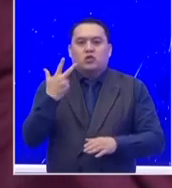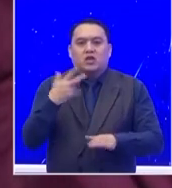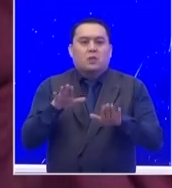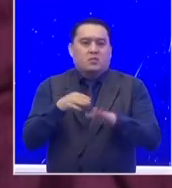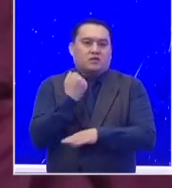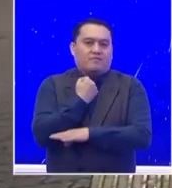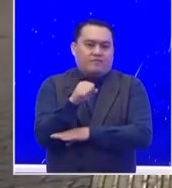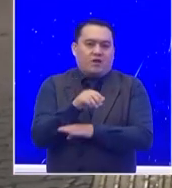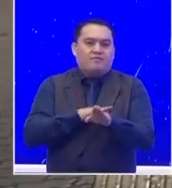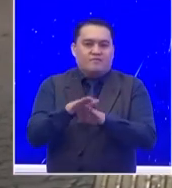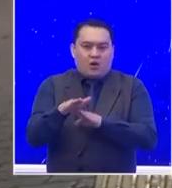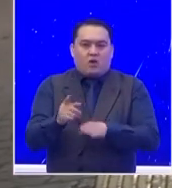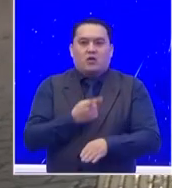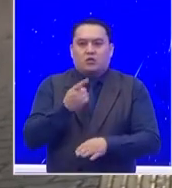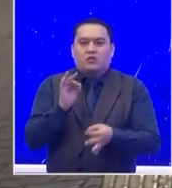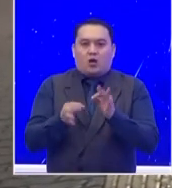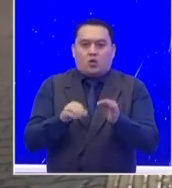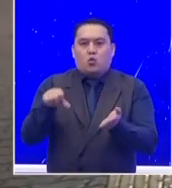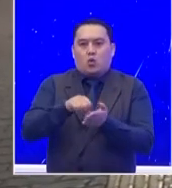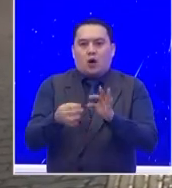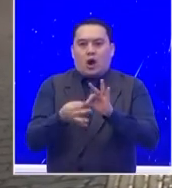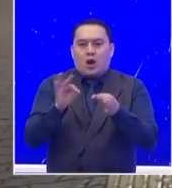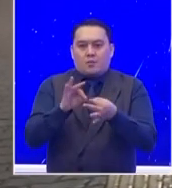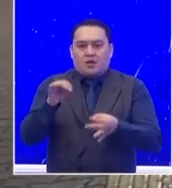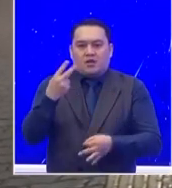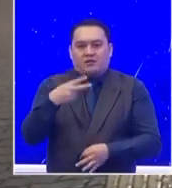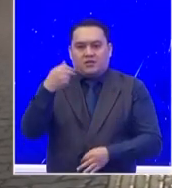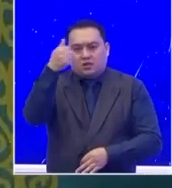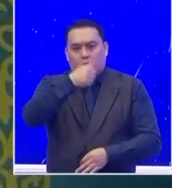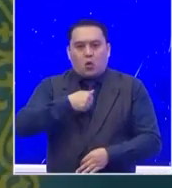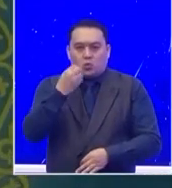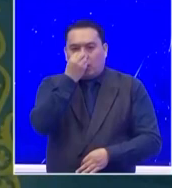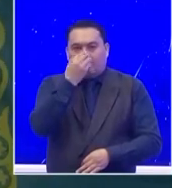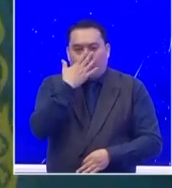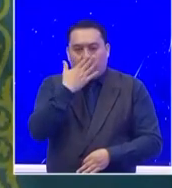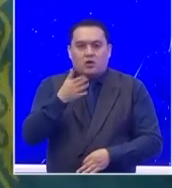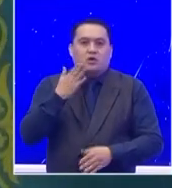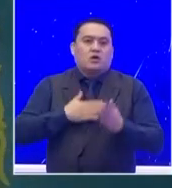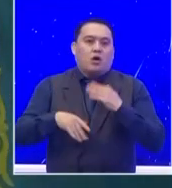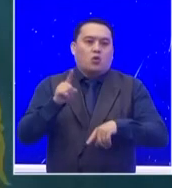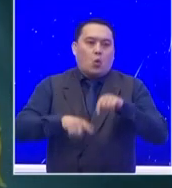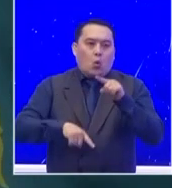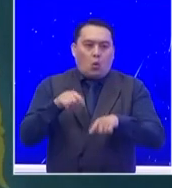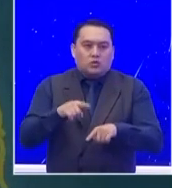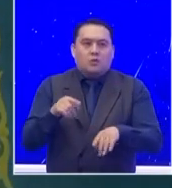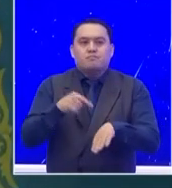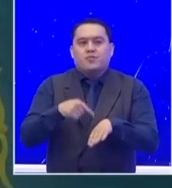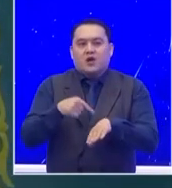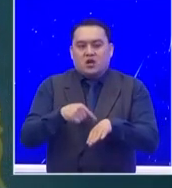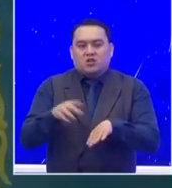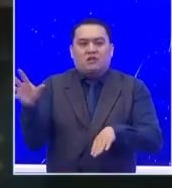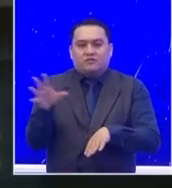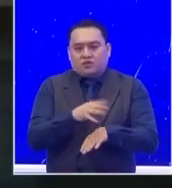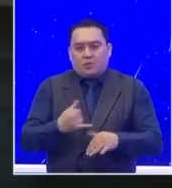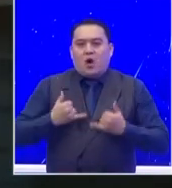но и выполнить квалификационный норматив на участие в Олимпиаде в текущем году. Сегодня ее родные, близкие и болельщики со